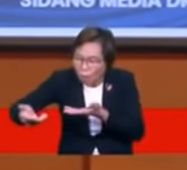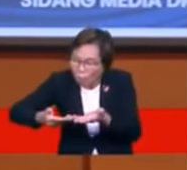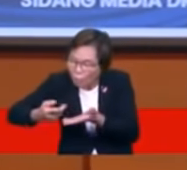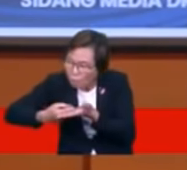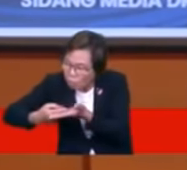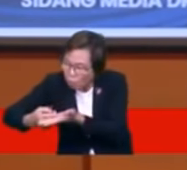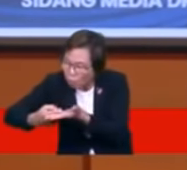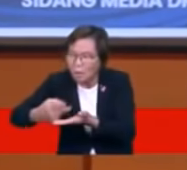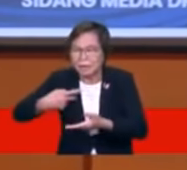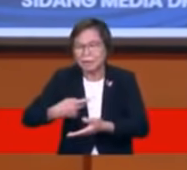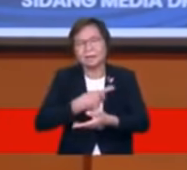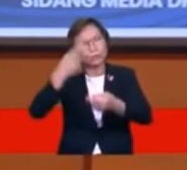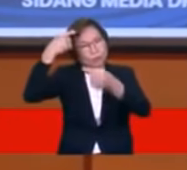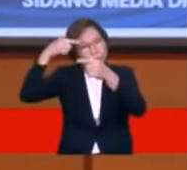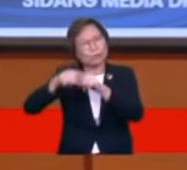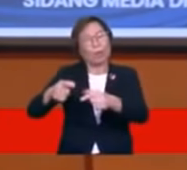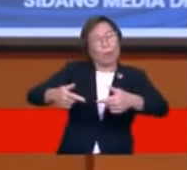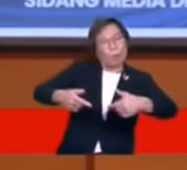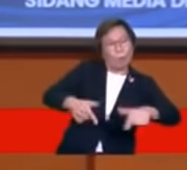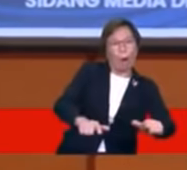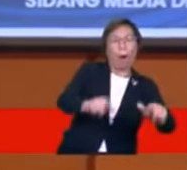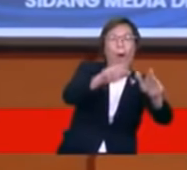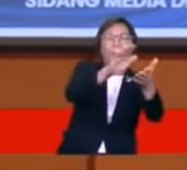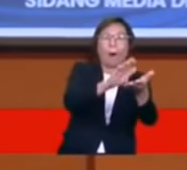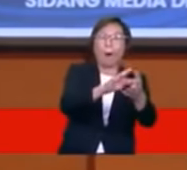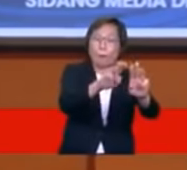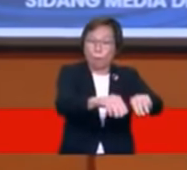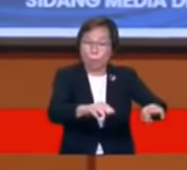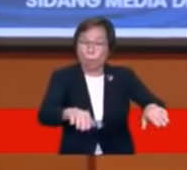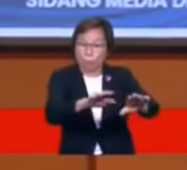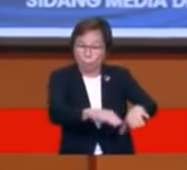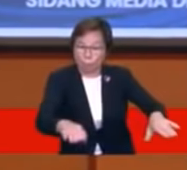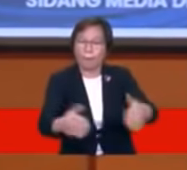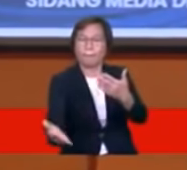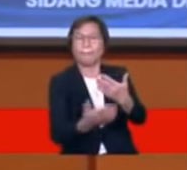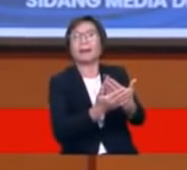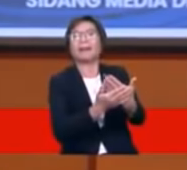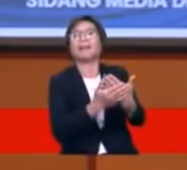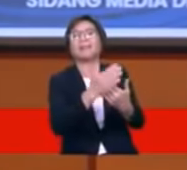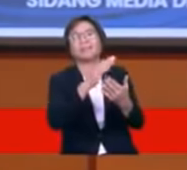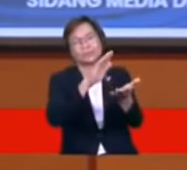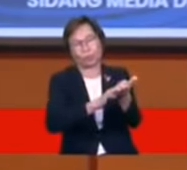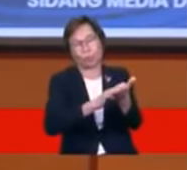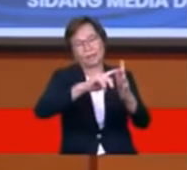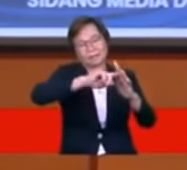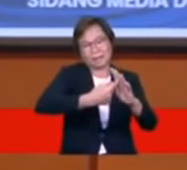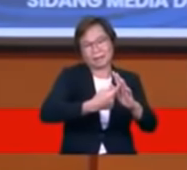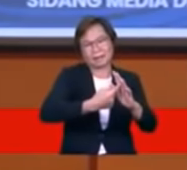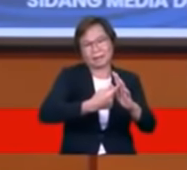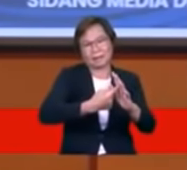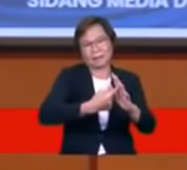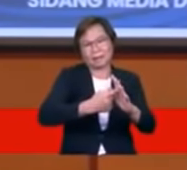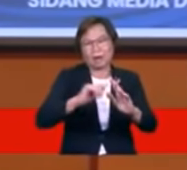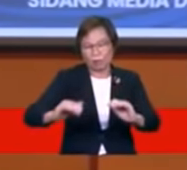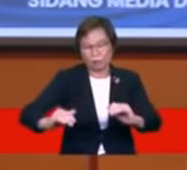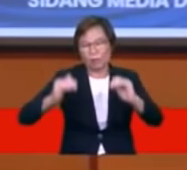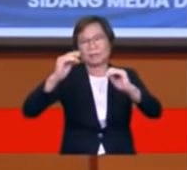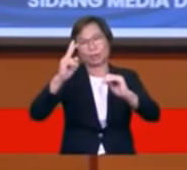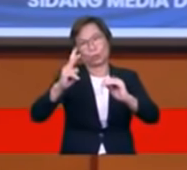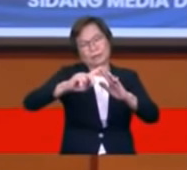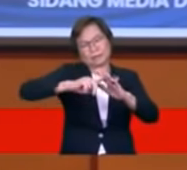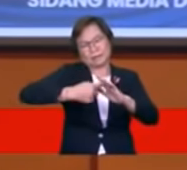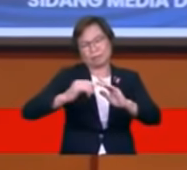dan kita bersetuju untuk membenarkan murid ini kembali kesekolah dan mulai dari fasa